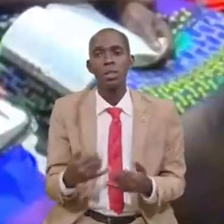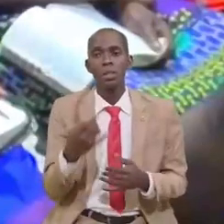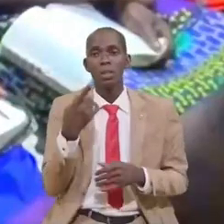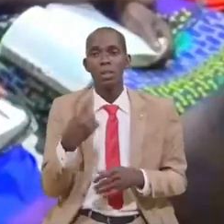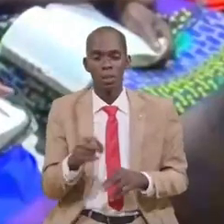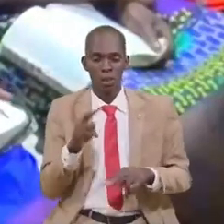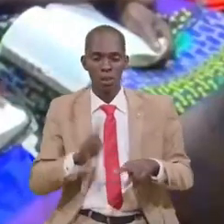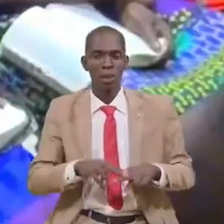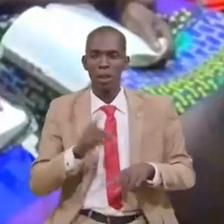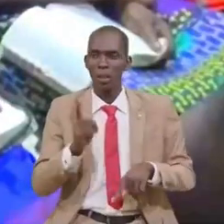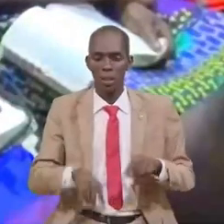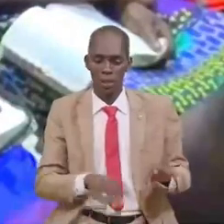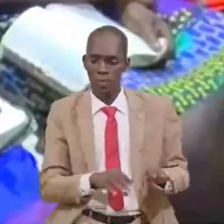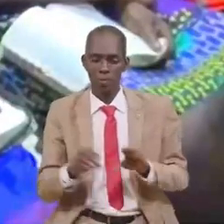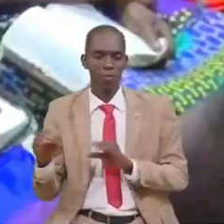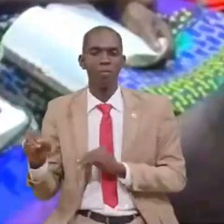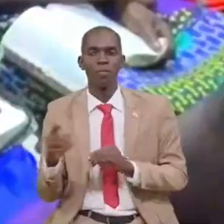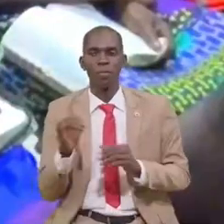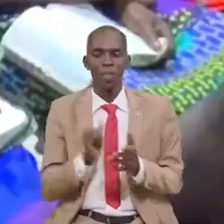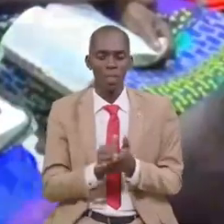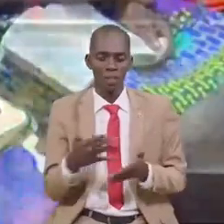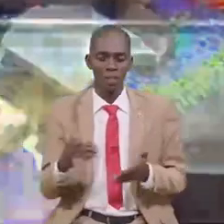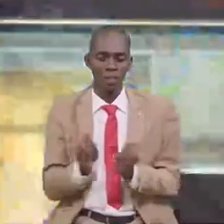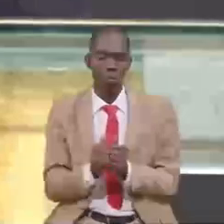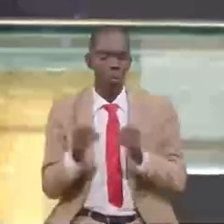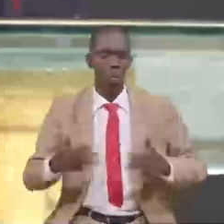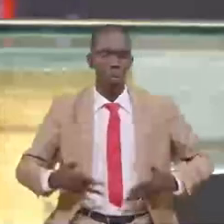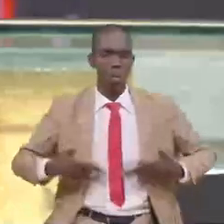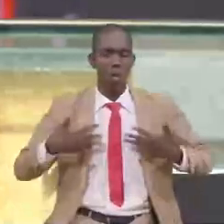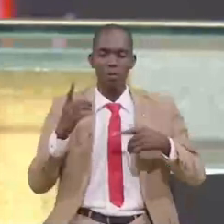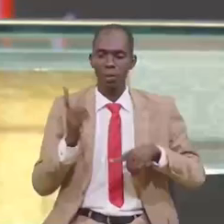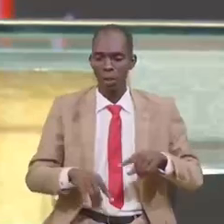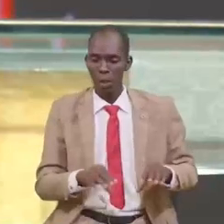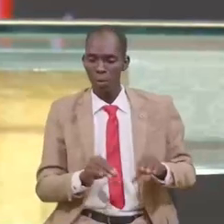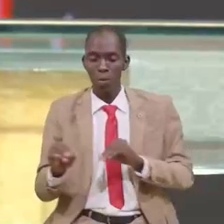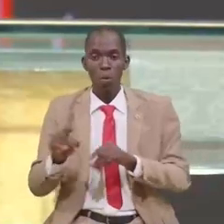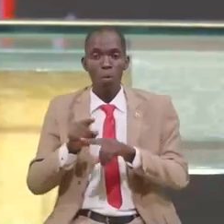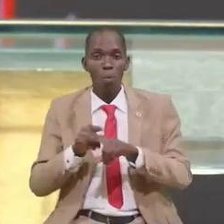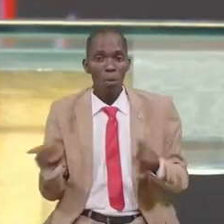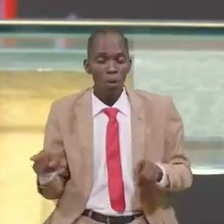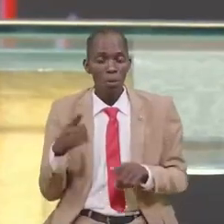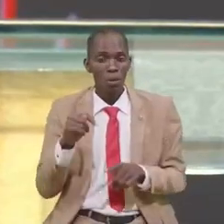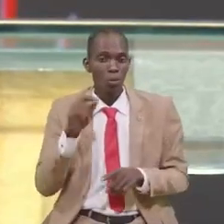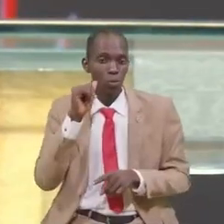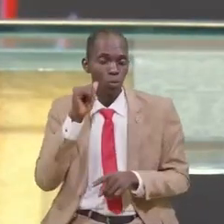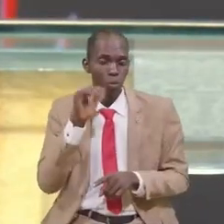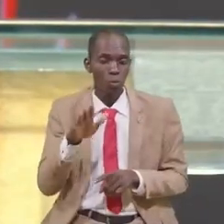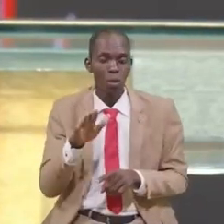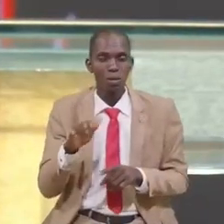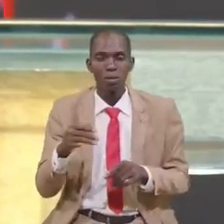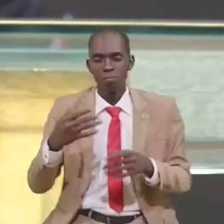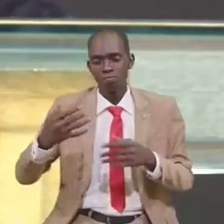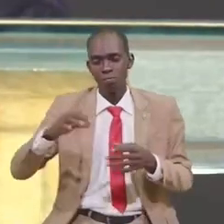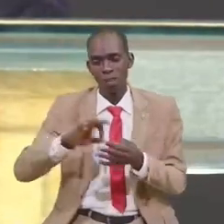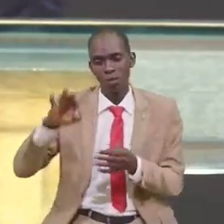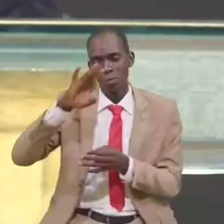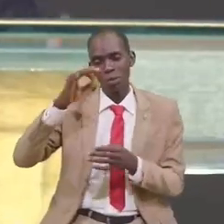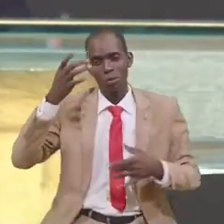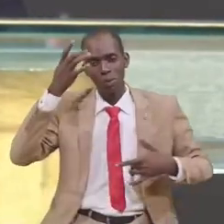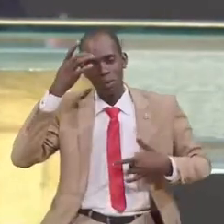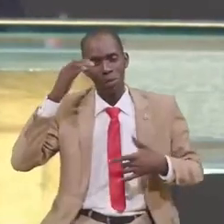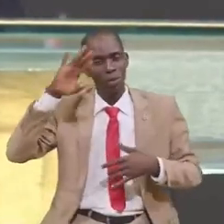la chaise ne peut pas quitter. La chose inanimée, l'objet inanimé ne peut pas quitter. Donc, la fièvre l'a quitté. Quel que soit le